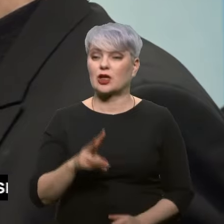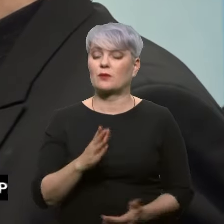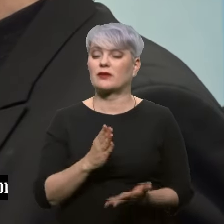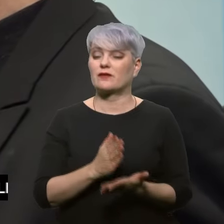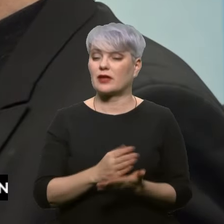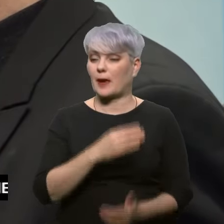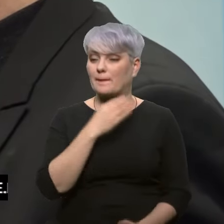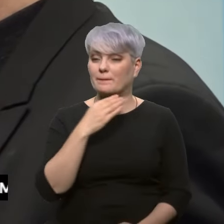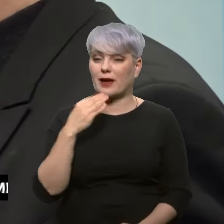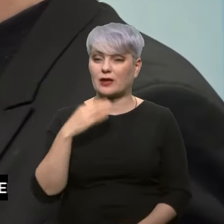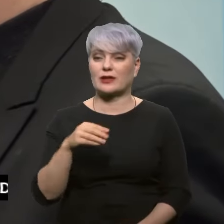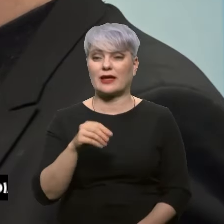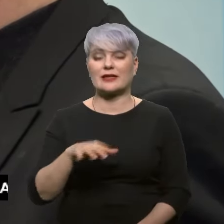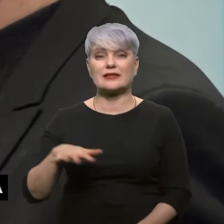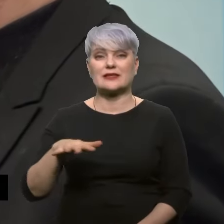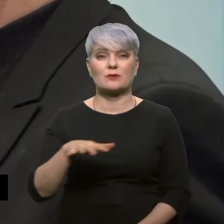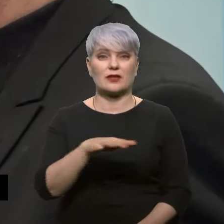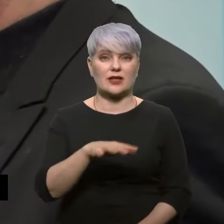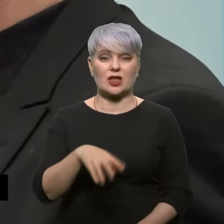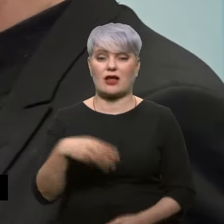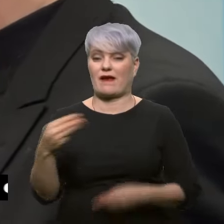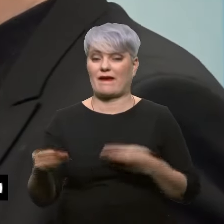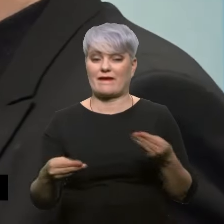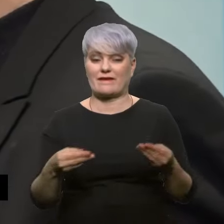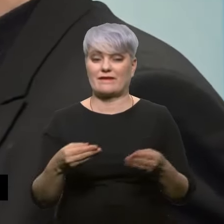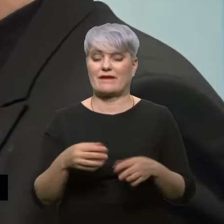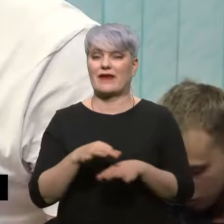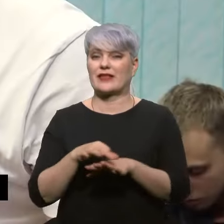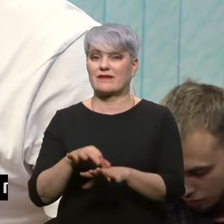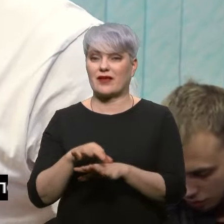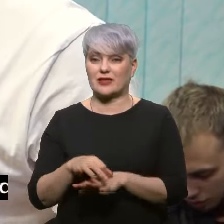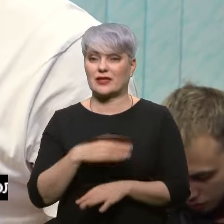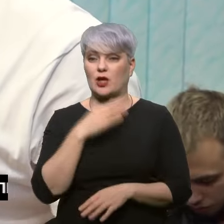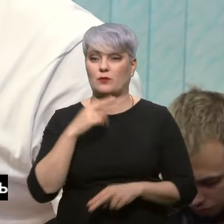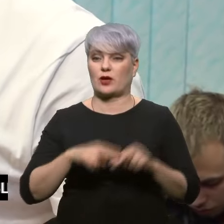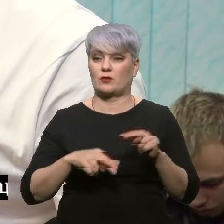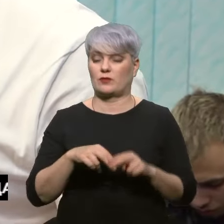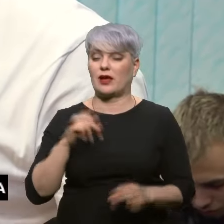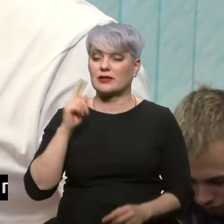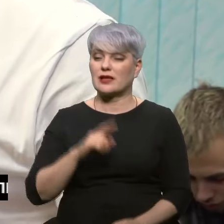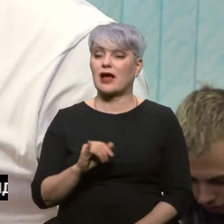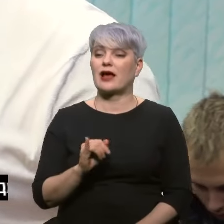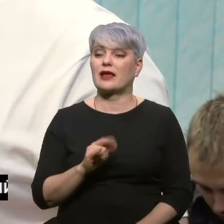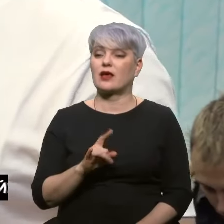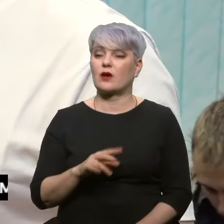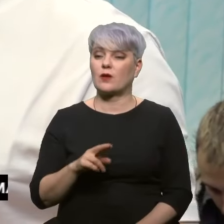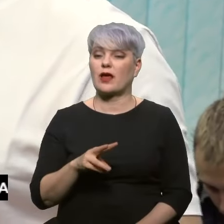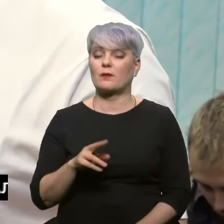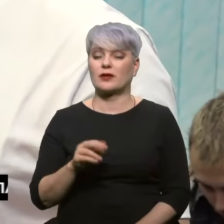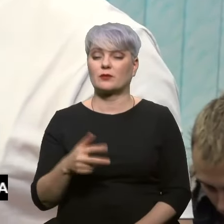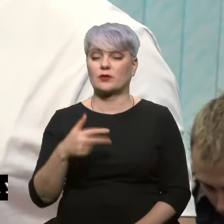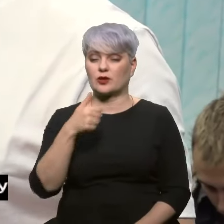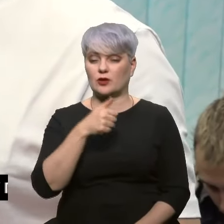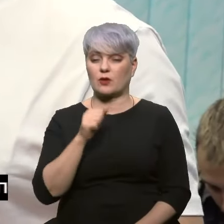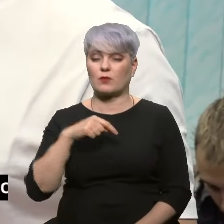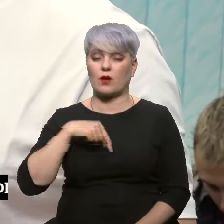багато земельних ділянок, які відведені, багато земельних ділянок, де щось збудовано. Знаю Ігоря Мазепу більше 30 років, можу